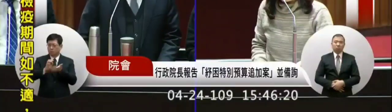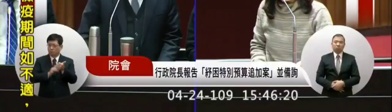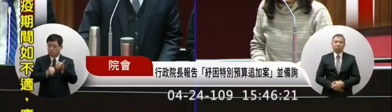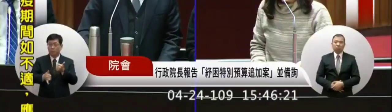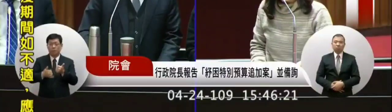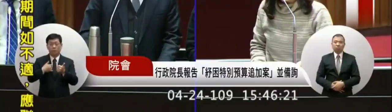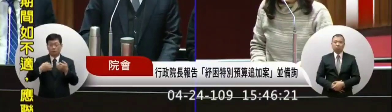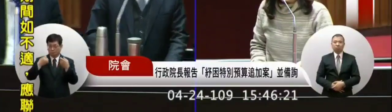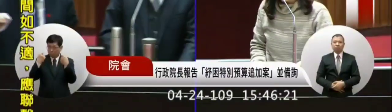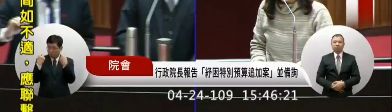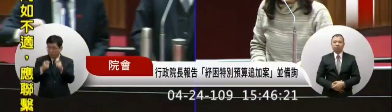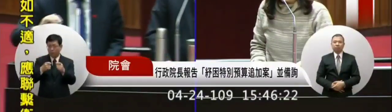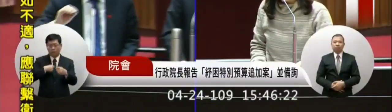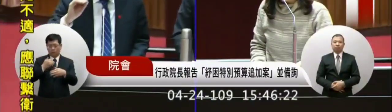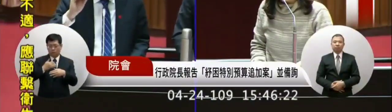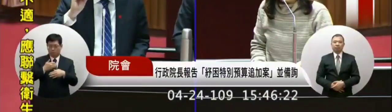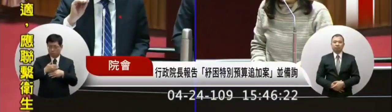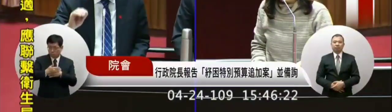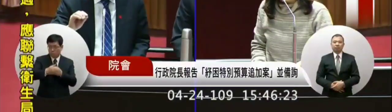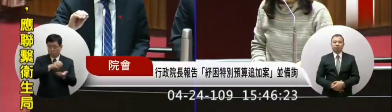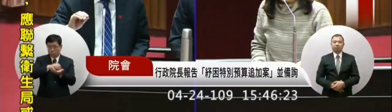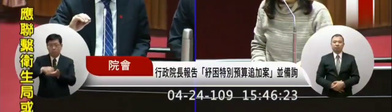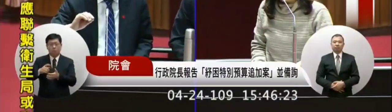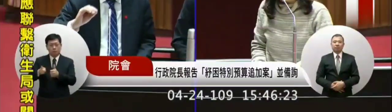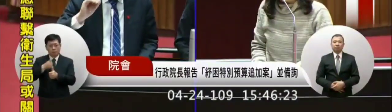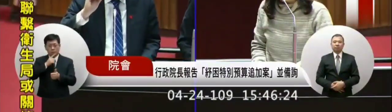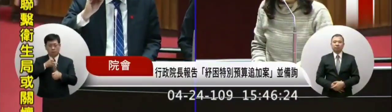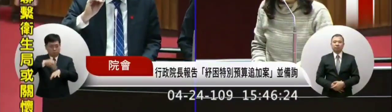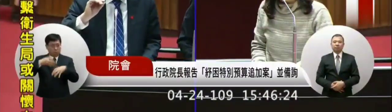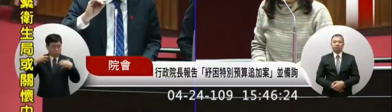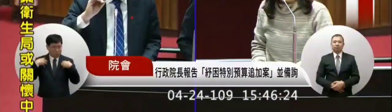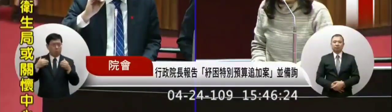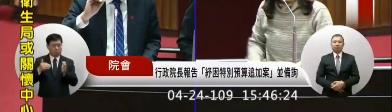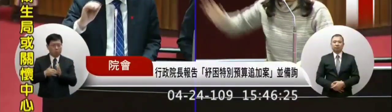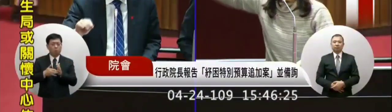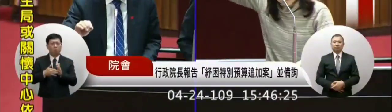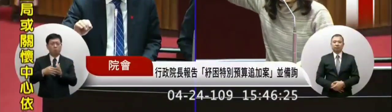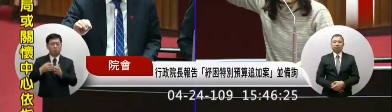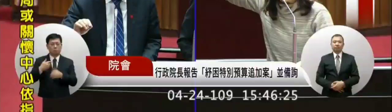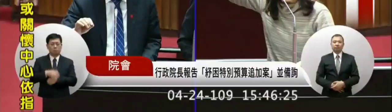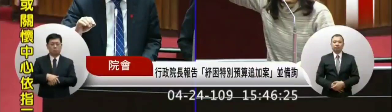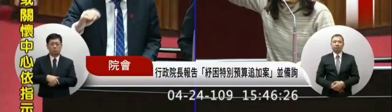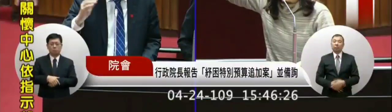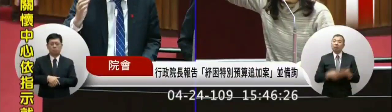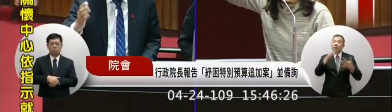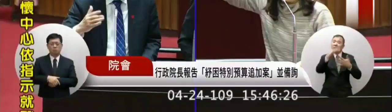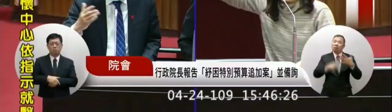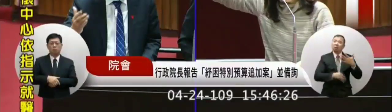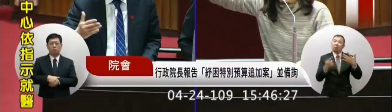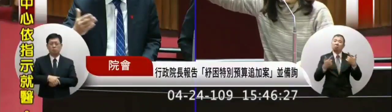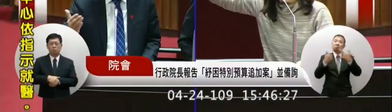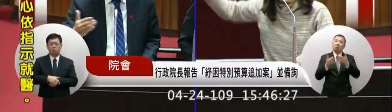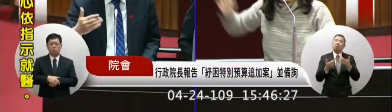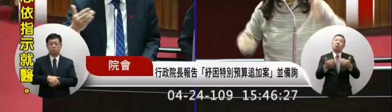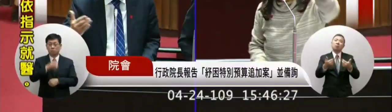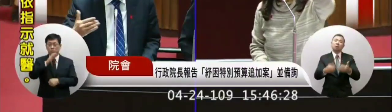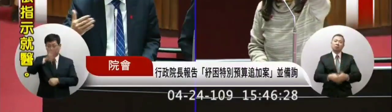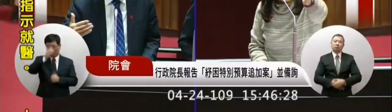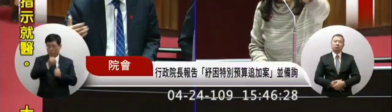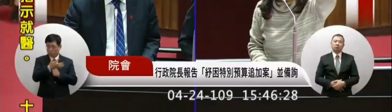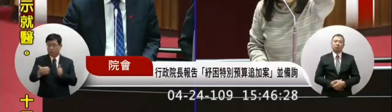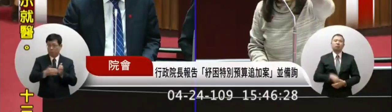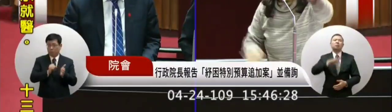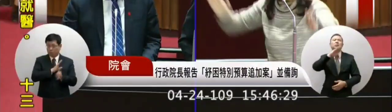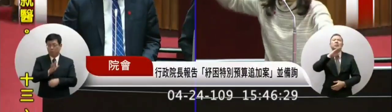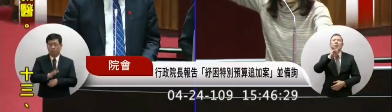报告是简化程序，我们可以先说请他借结，然后给他处理。 要不要符合这个条件嘛？要不要？ 疫情过后